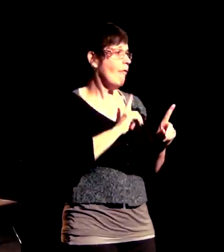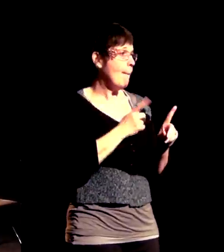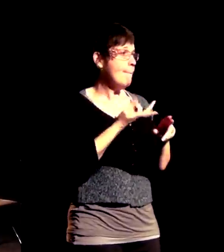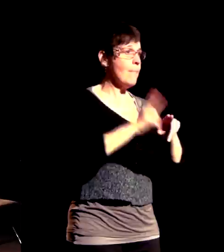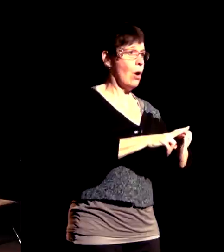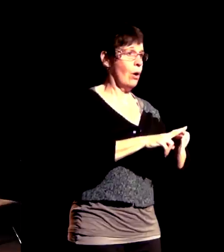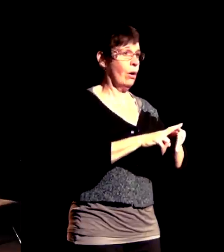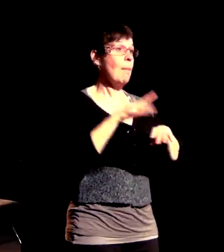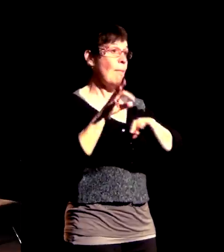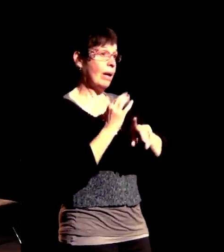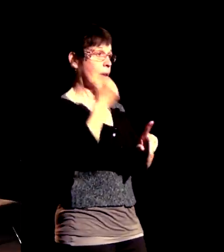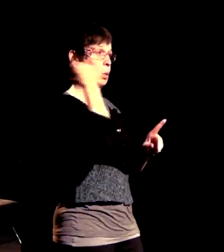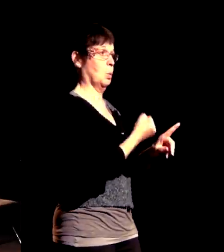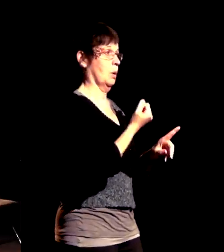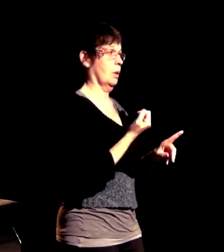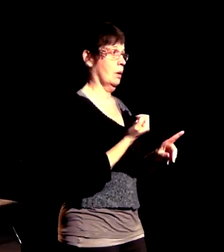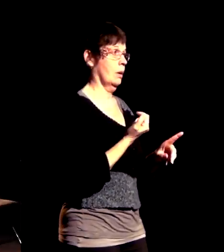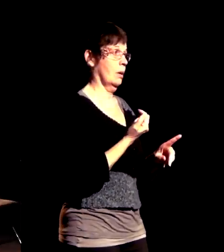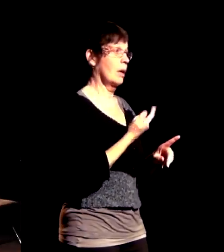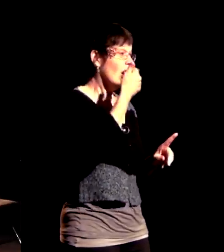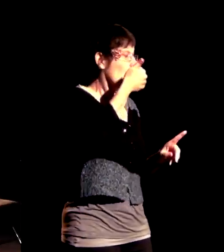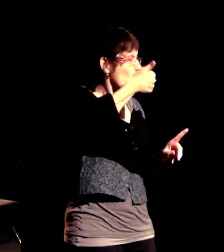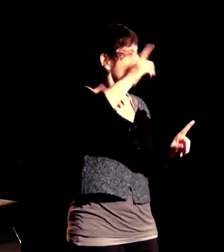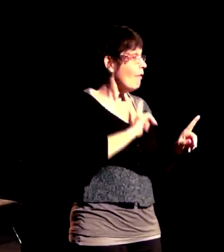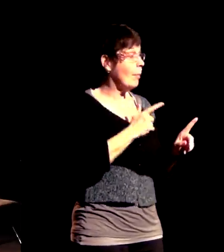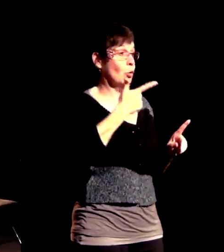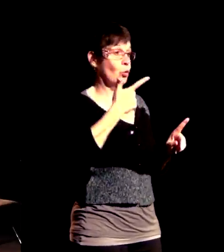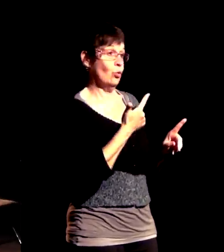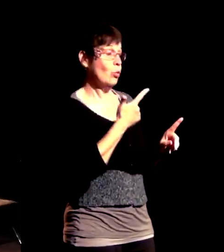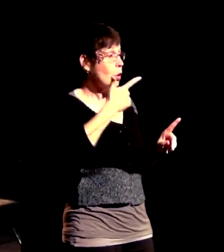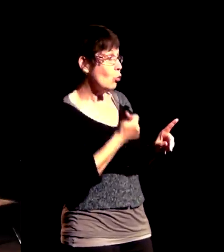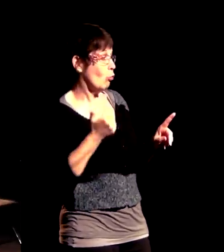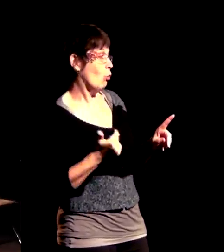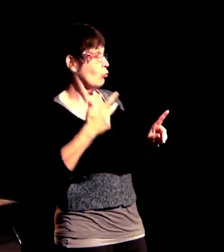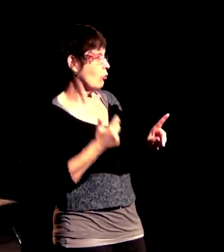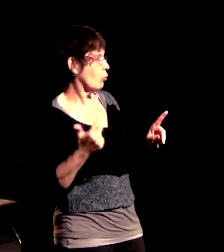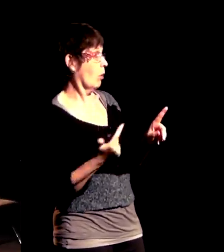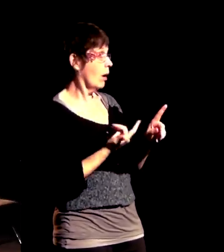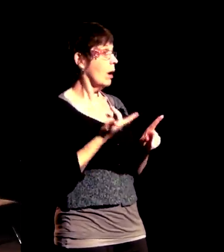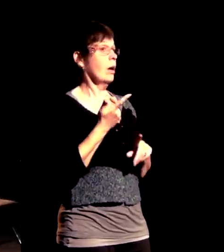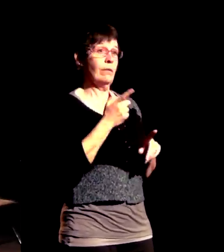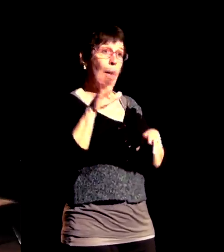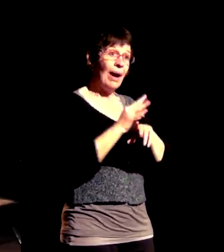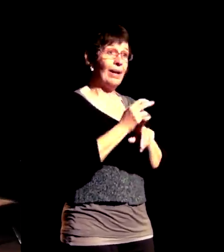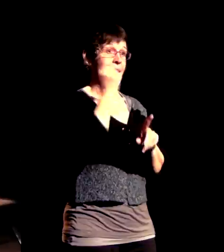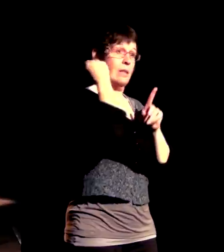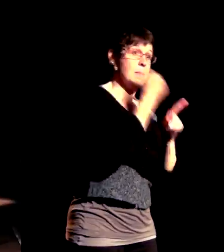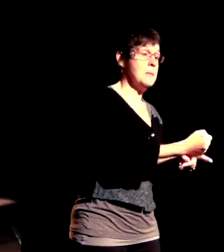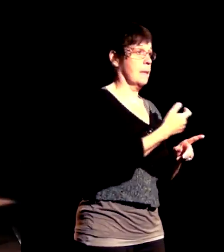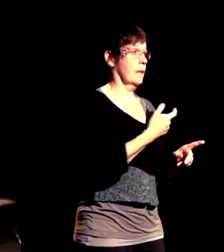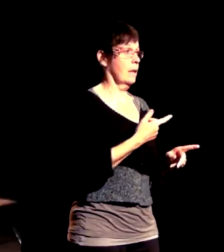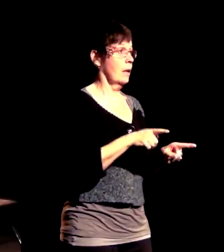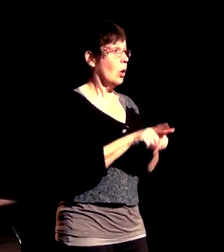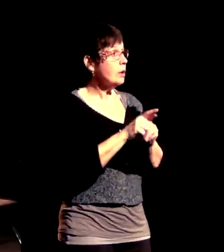par son mari. Une femme tous les 3 jours qui meurt tuée par son mari. Ça compte pas les femmes qui sont tuées par quelqu'un d'autre que leur mari. Ça compte pas les